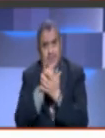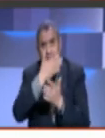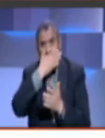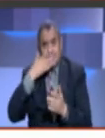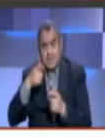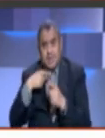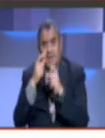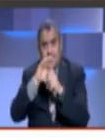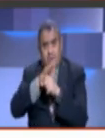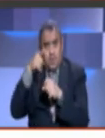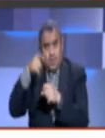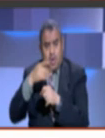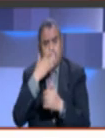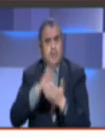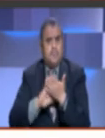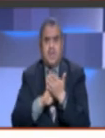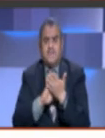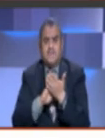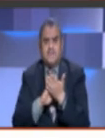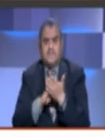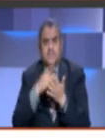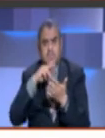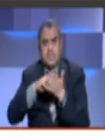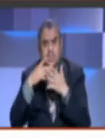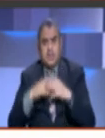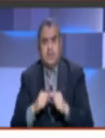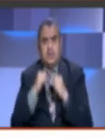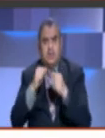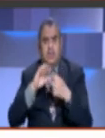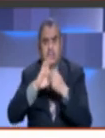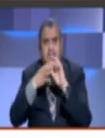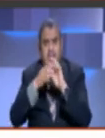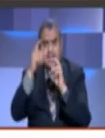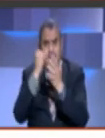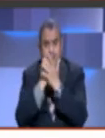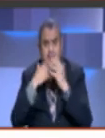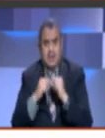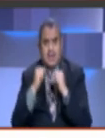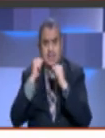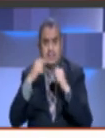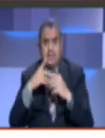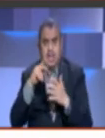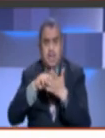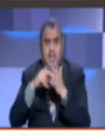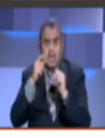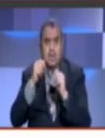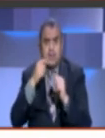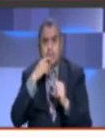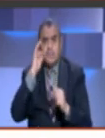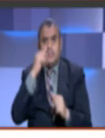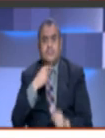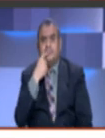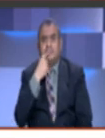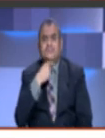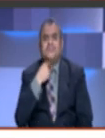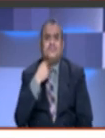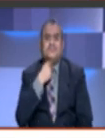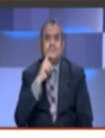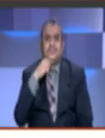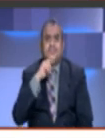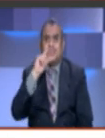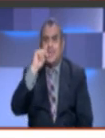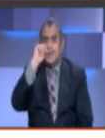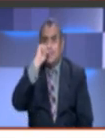أكتر. بالضبط، لأنه حتى نصب لمنظمة الصحة العالمية بعض القول أنه لابد من ترطيب الحلق وأنه شرب الماء